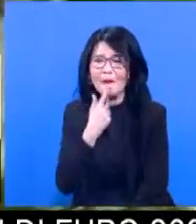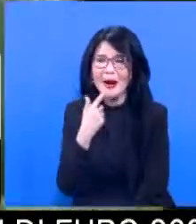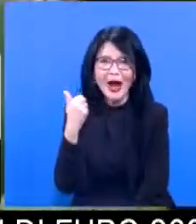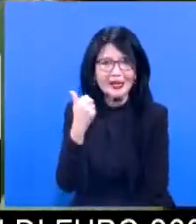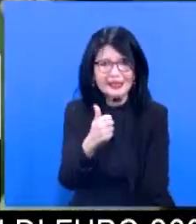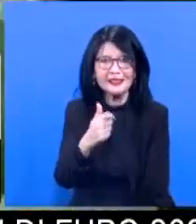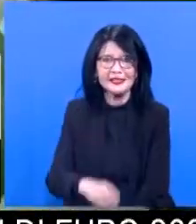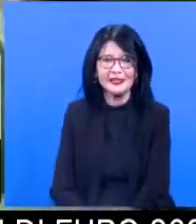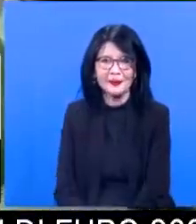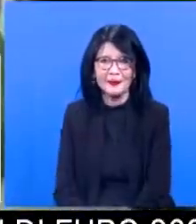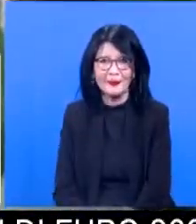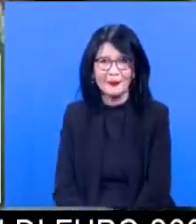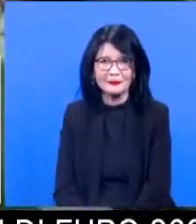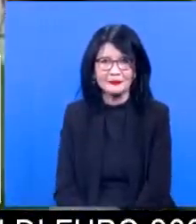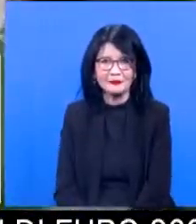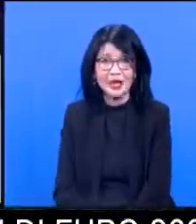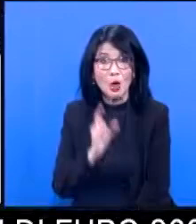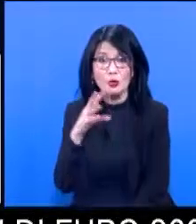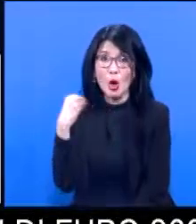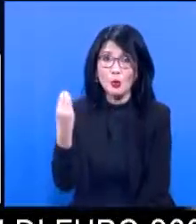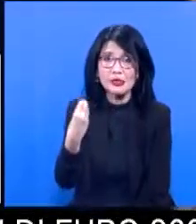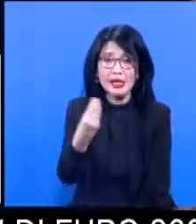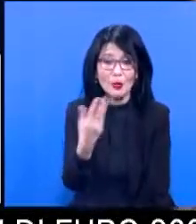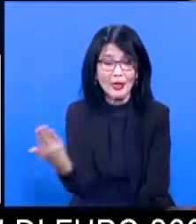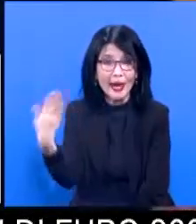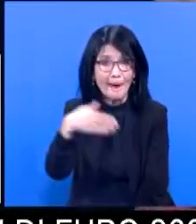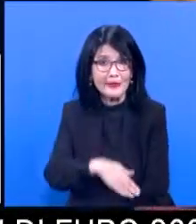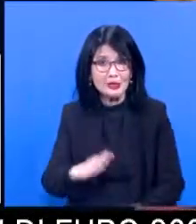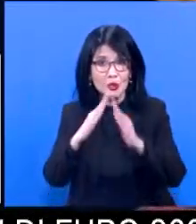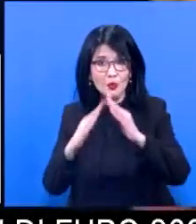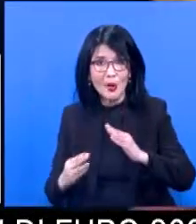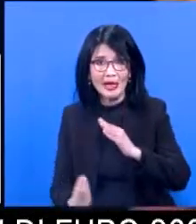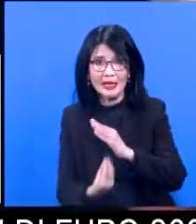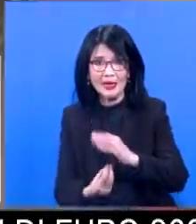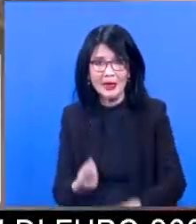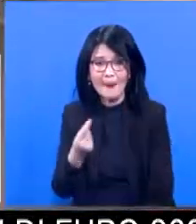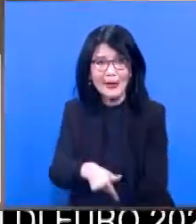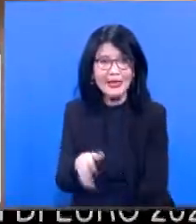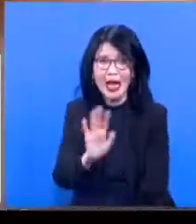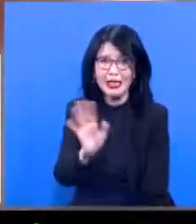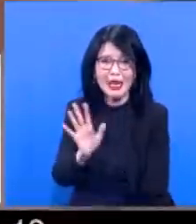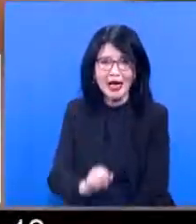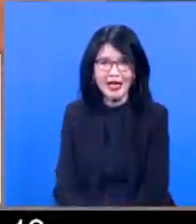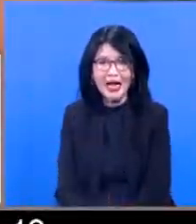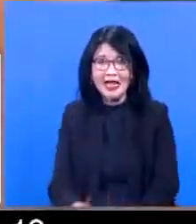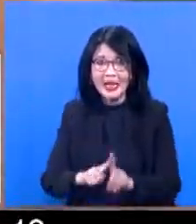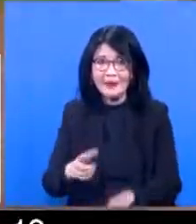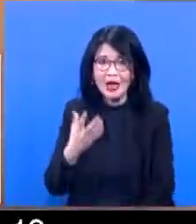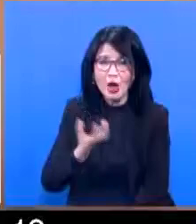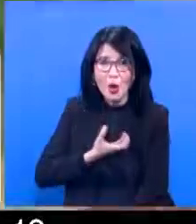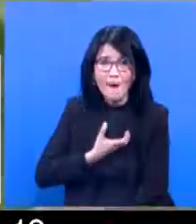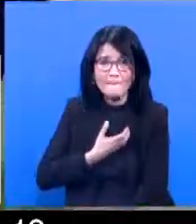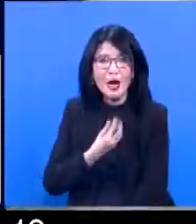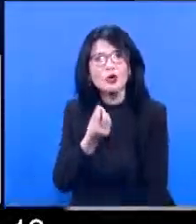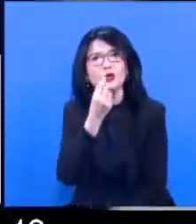ya. Untuk wisatawan yang masuk ke dalam greenhouse ini tidak dipungut biaya. Namun, jika ingin menikmati sensasi